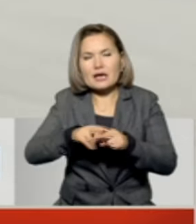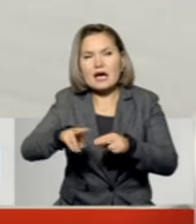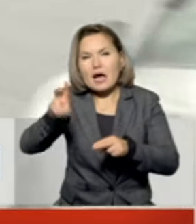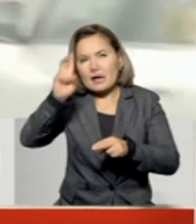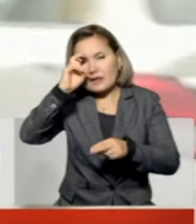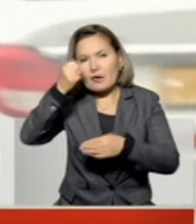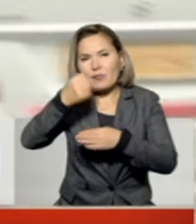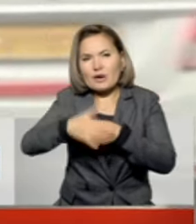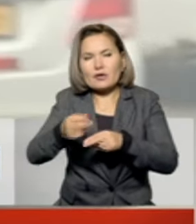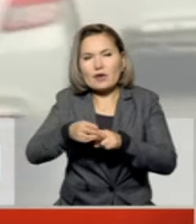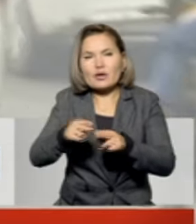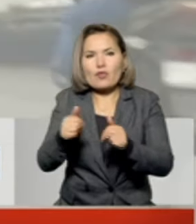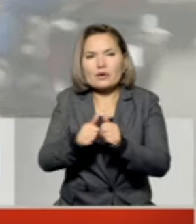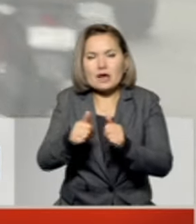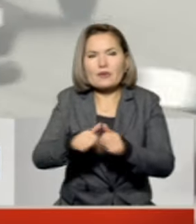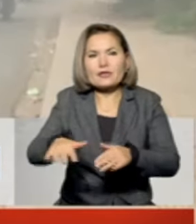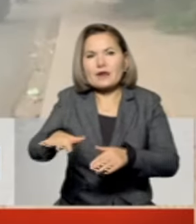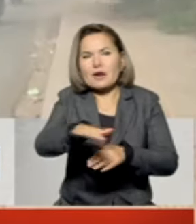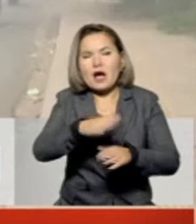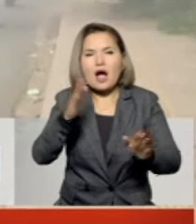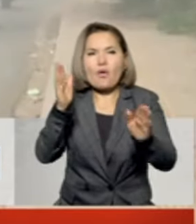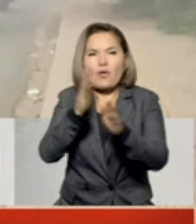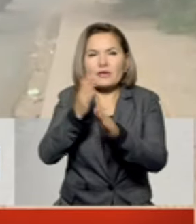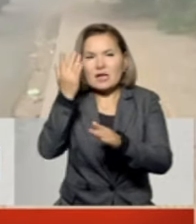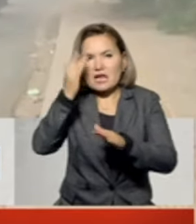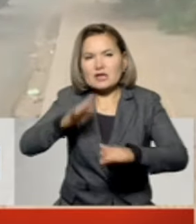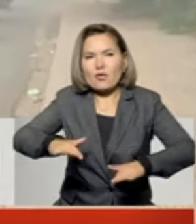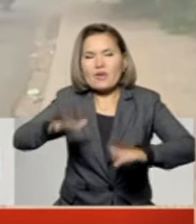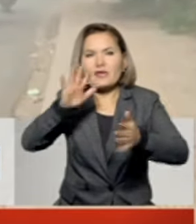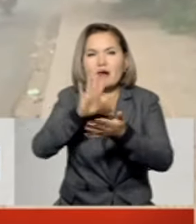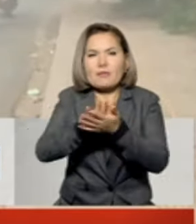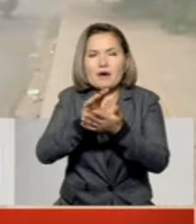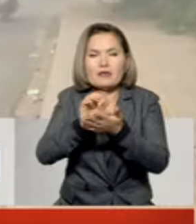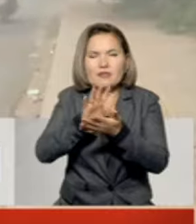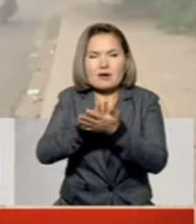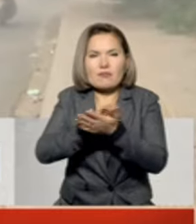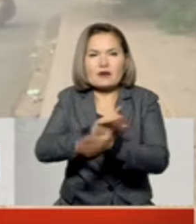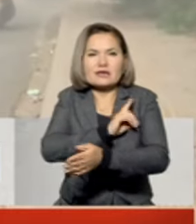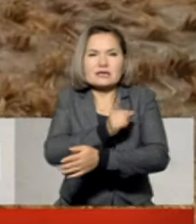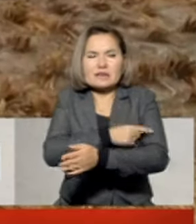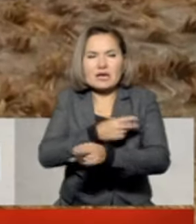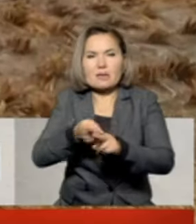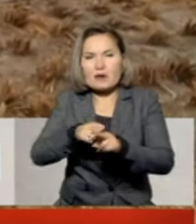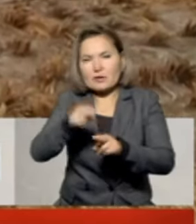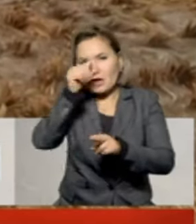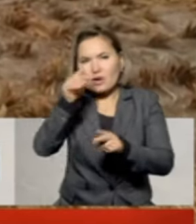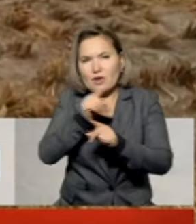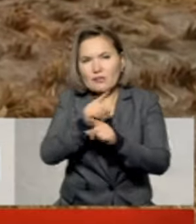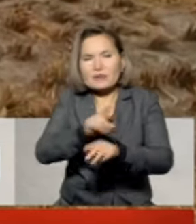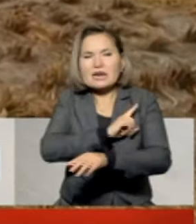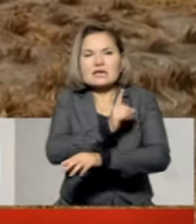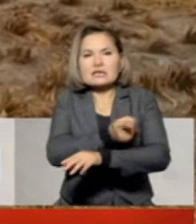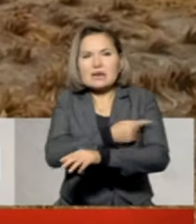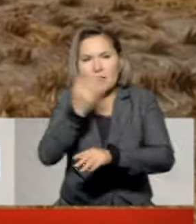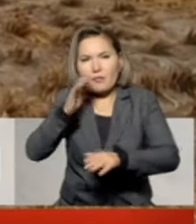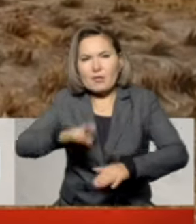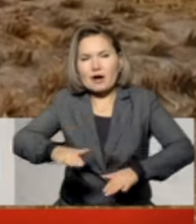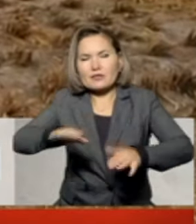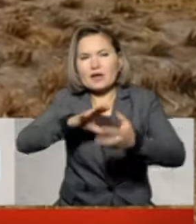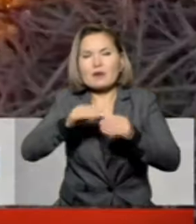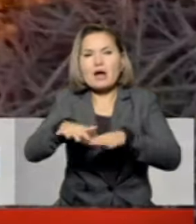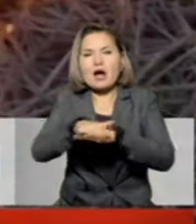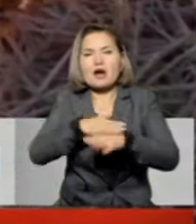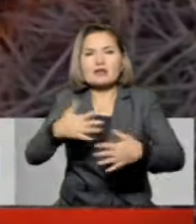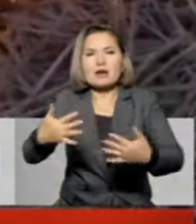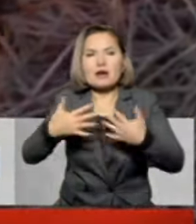сөзінше ел астанасы мен оған көршілес аудандарда ауаның ластану деңгейі осы маусымдағы ең жоғары деңгейге жетіп,